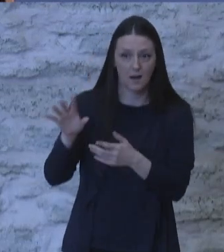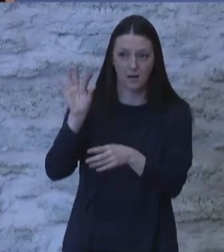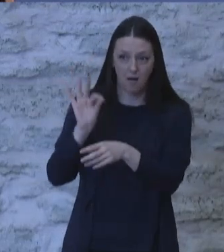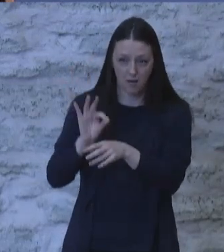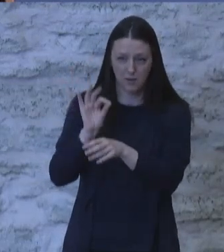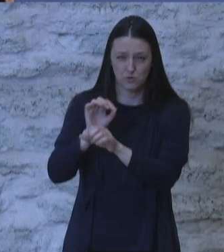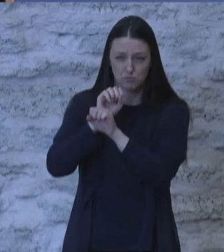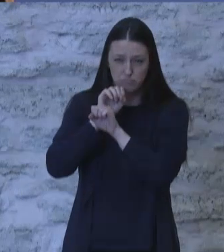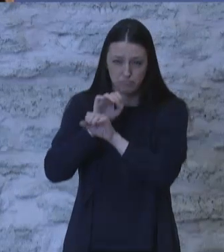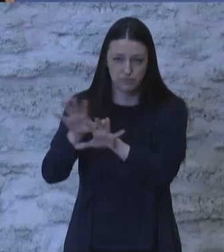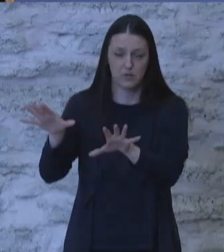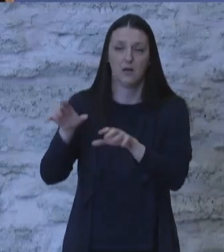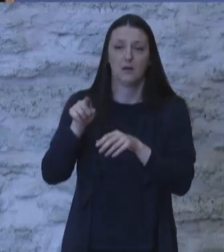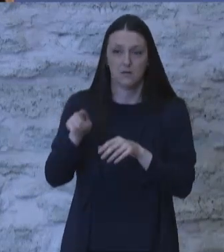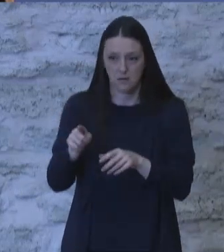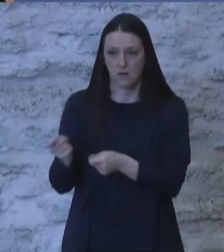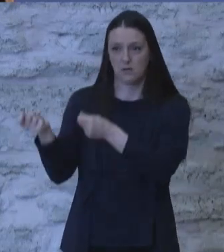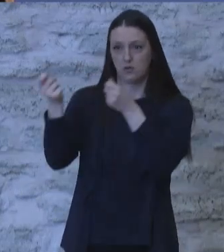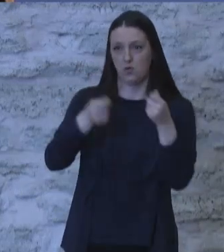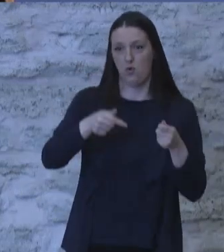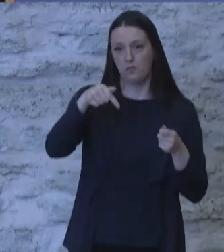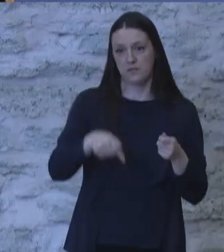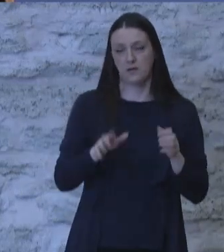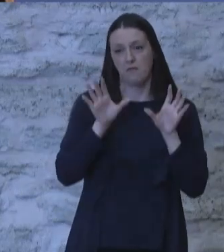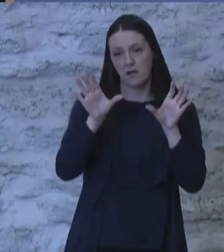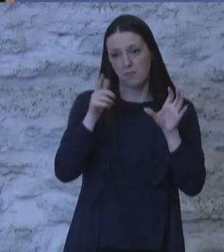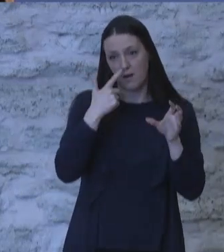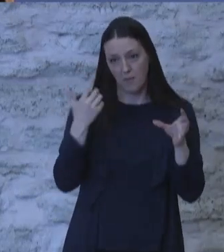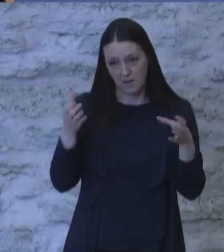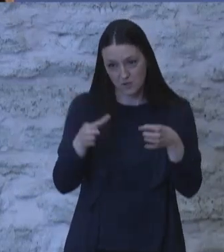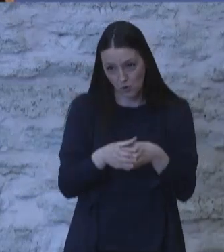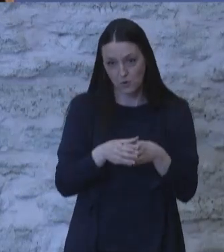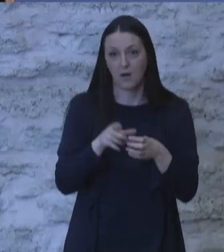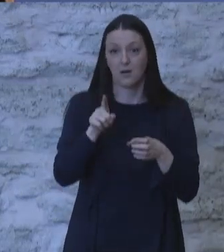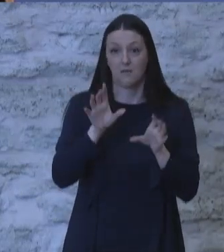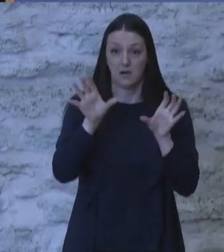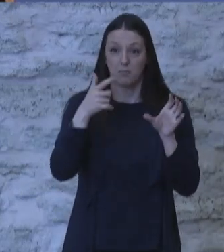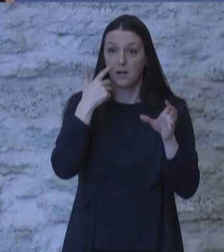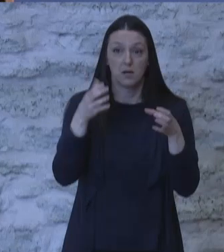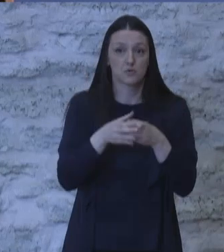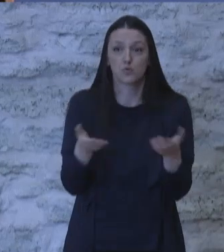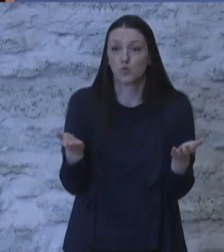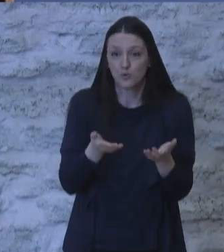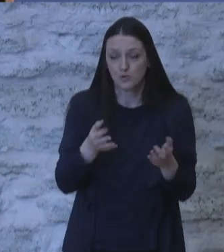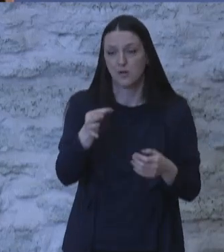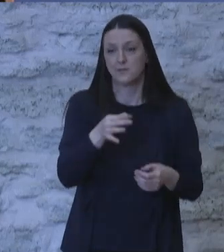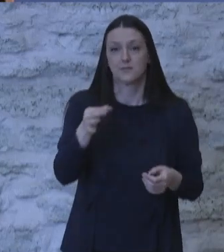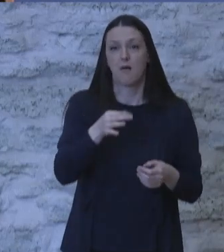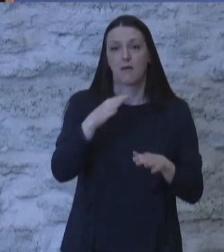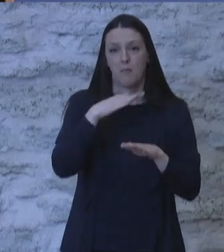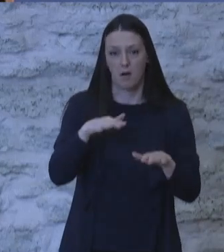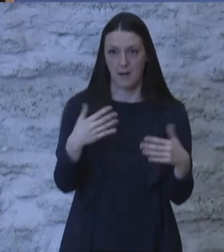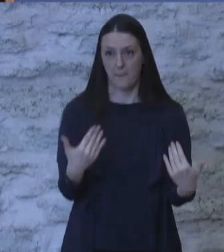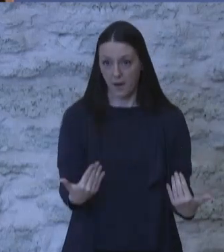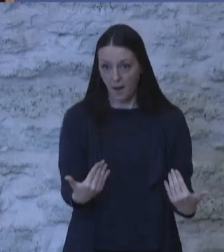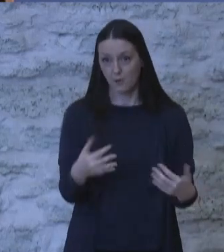koronaepideemiaga siia Võrkpalli meeskonna ja see Võrkpalli meeskond läks Saaremaale ja Saaremaa on meil